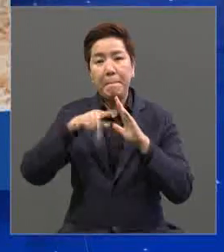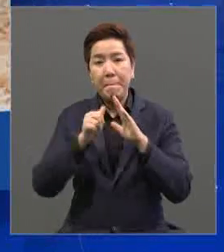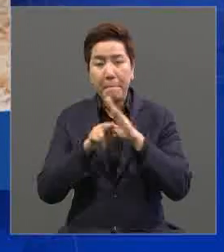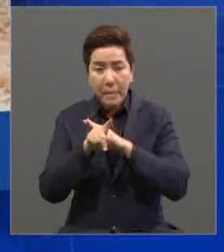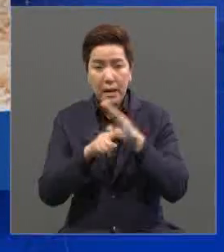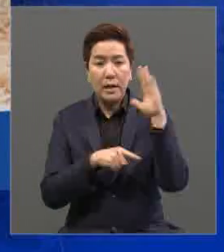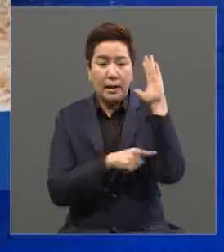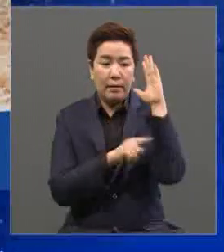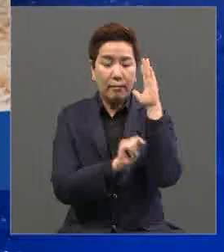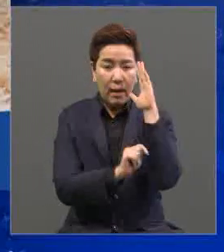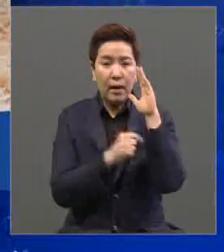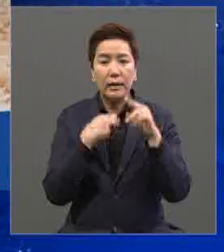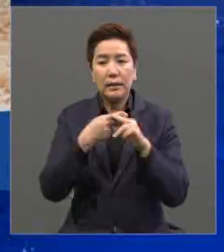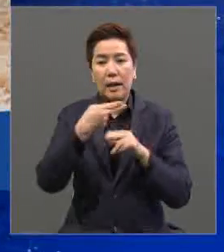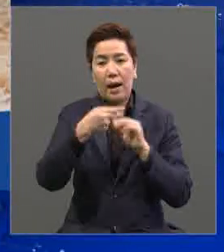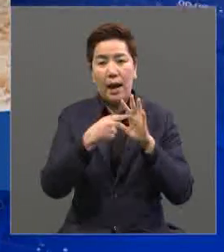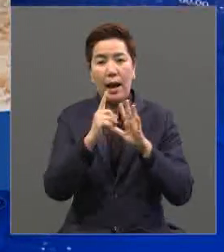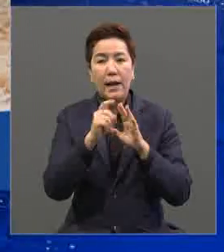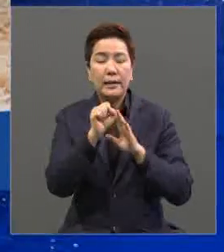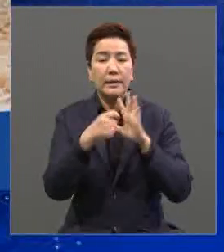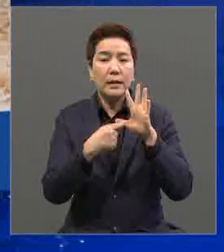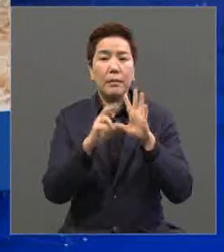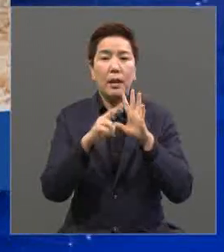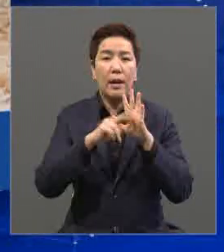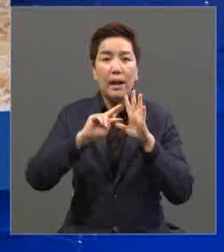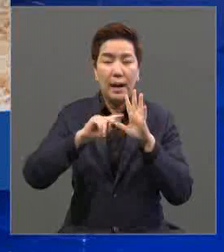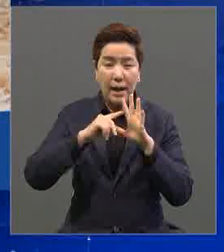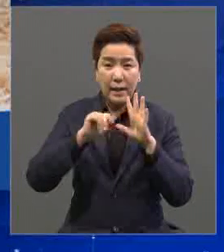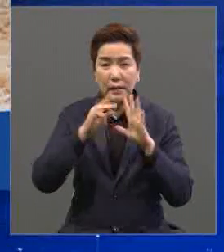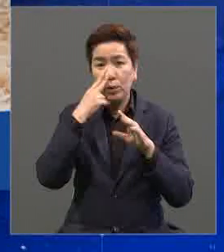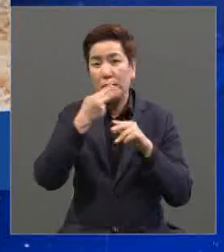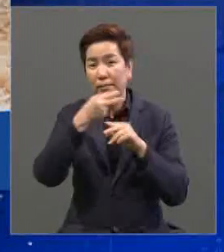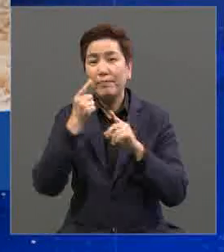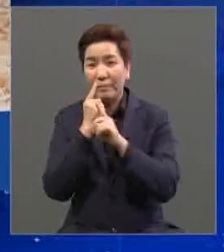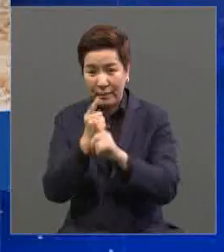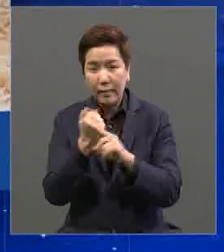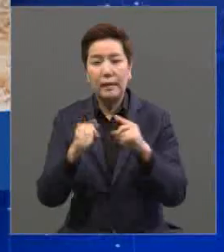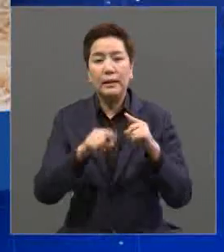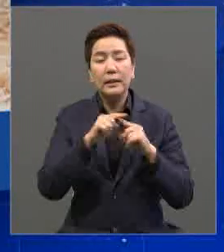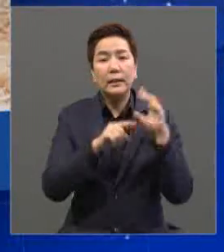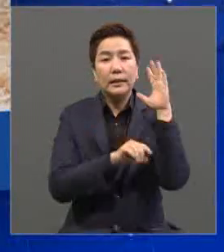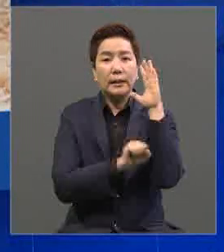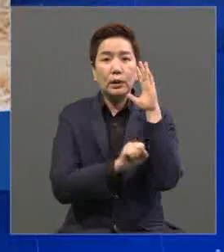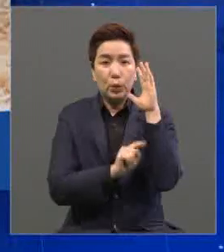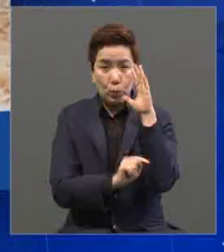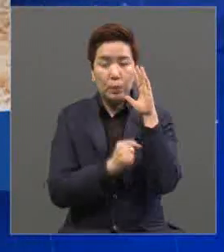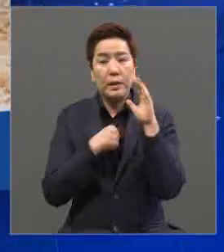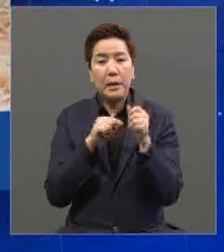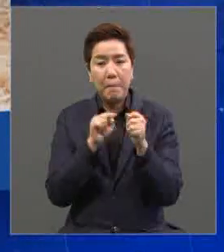จังหวัดตรังที่อำเภอหาดสำราญกันตังวังวิเศษอำเภอเมืองและอำเภอห้วยยอดที่จังหวัดสตู